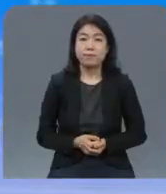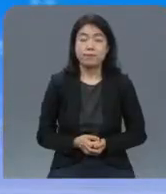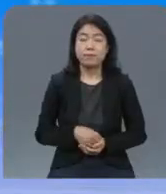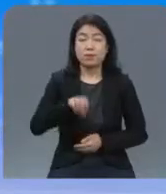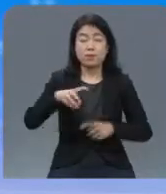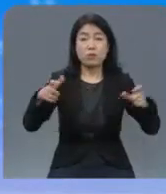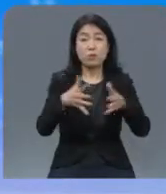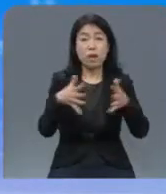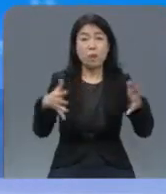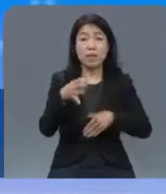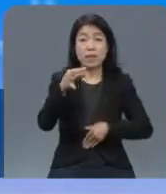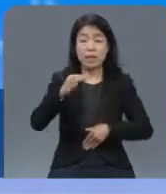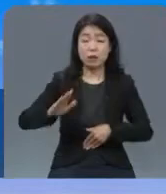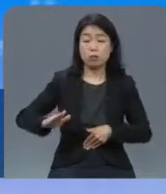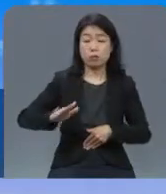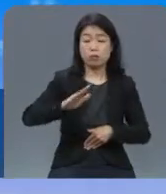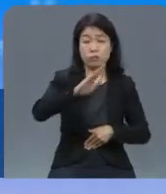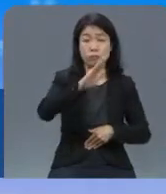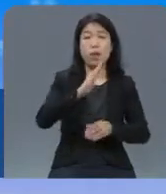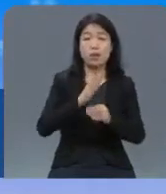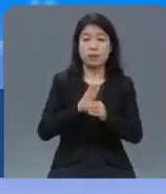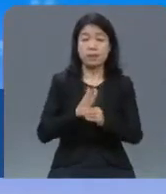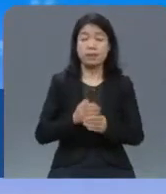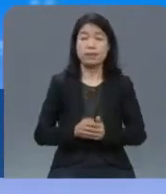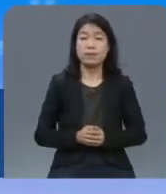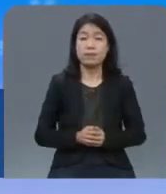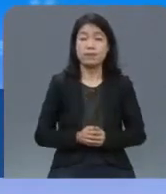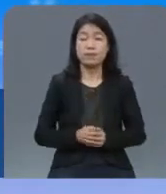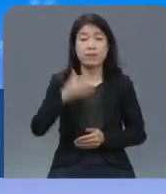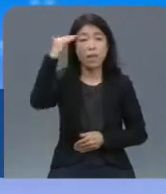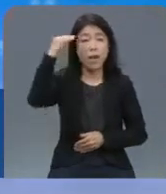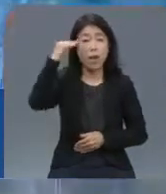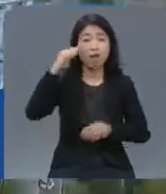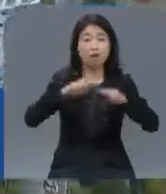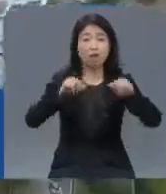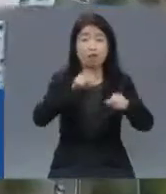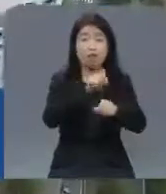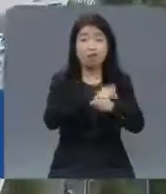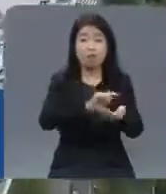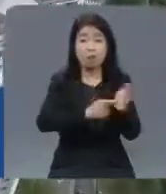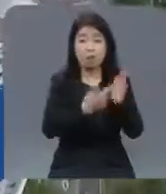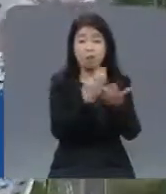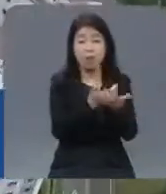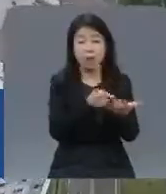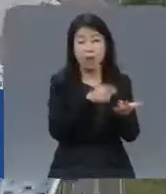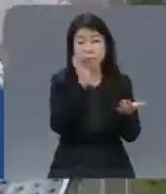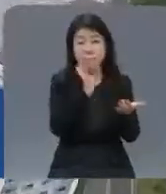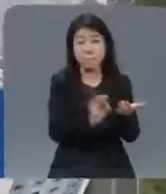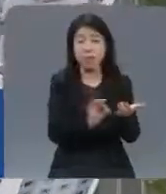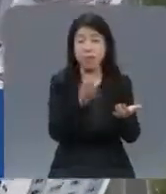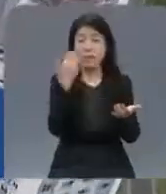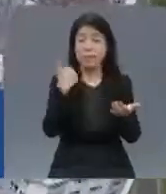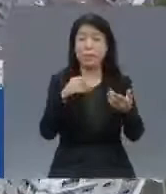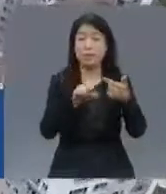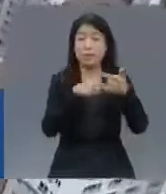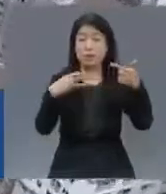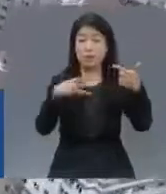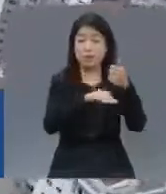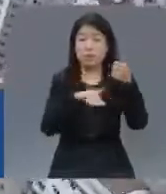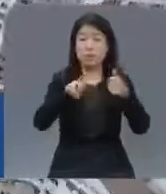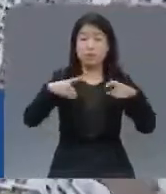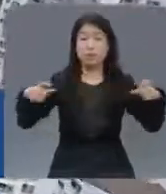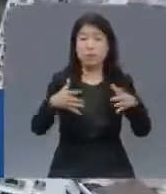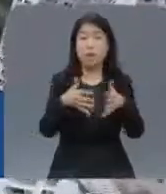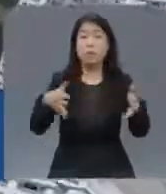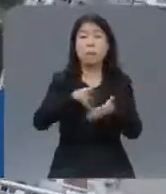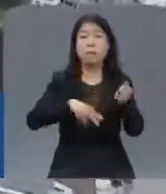환기 제가 파트 가격 상승세가 이어지고 있습니다 한국 부동산 원이 발표한 자료를 보면 지난 13일 기존 퍽 유적 아파트